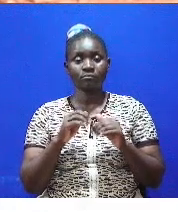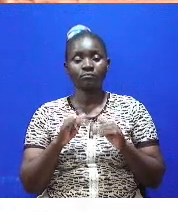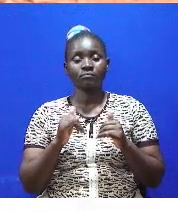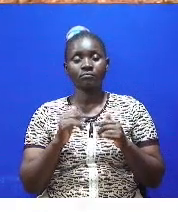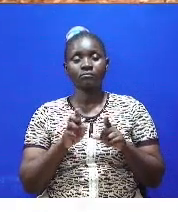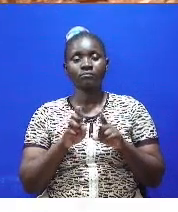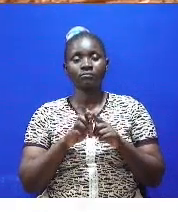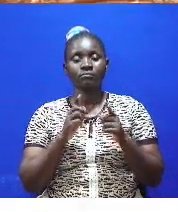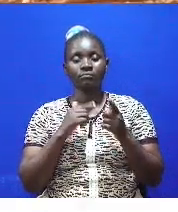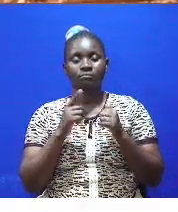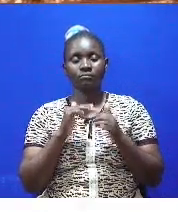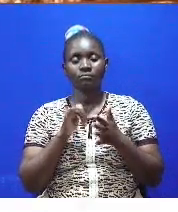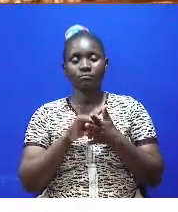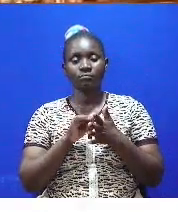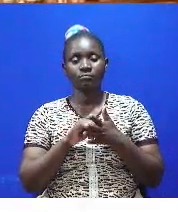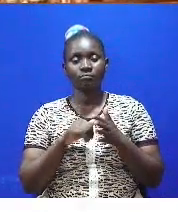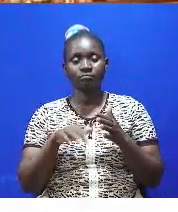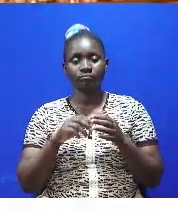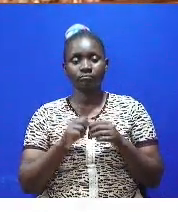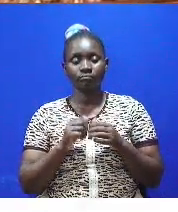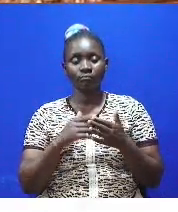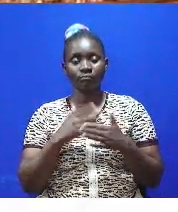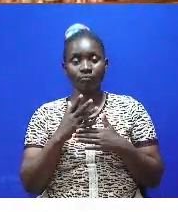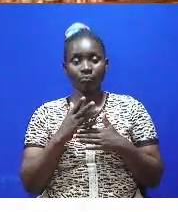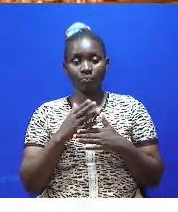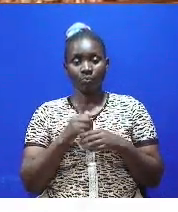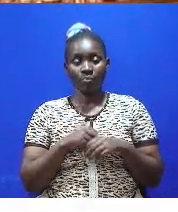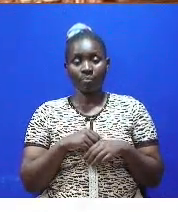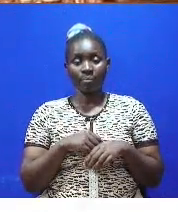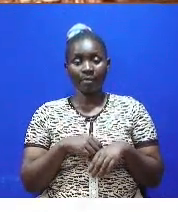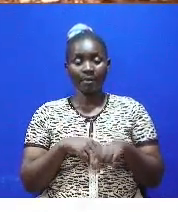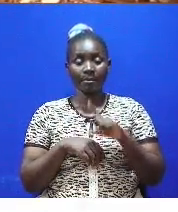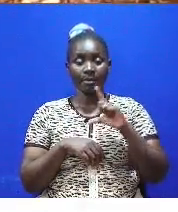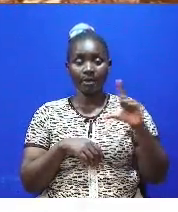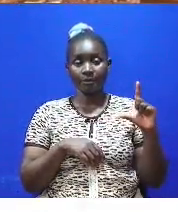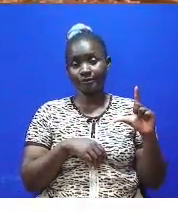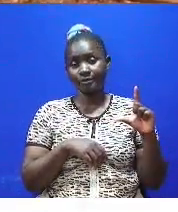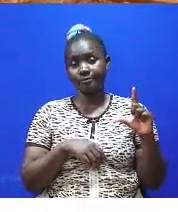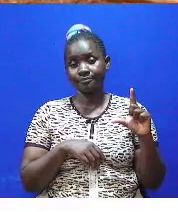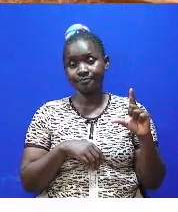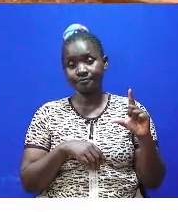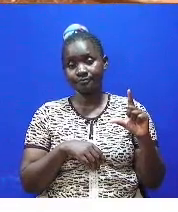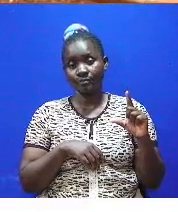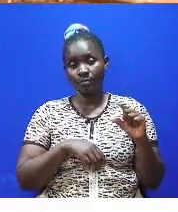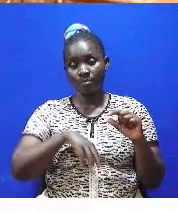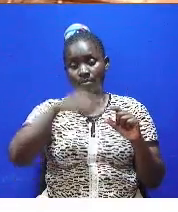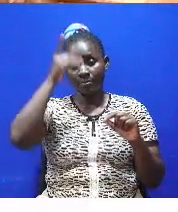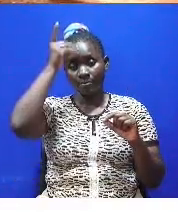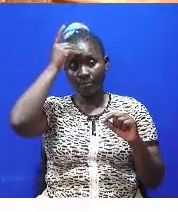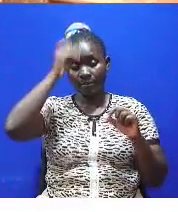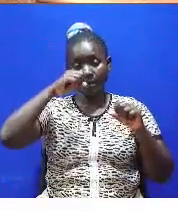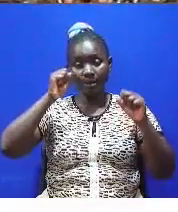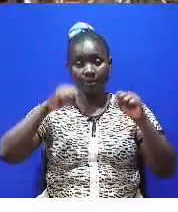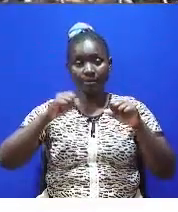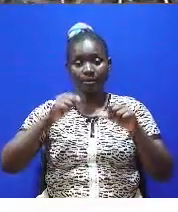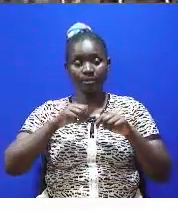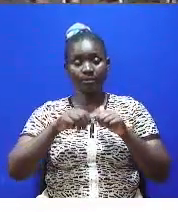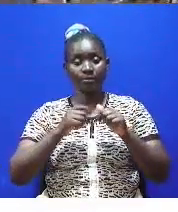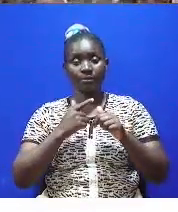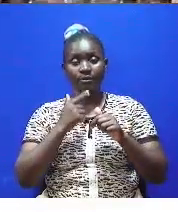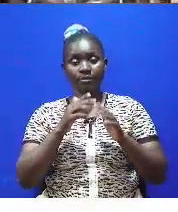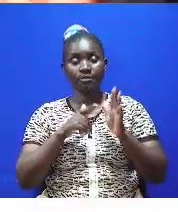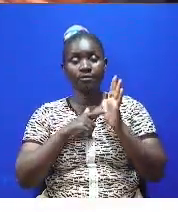igobate birebuna. Nsemo yokuru ya nokobe gwe pare yote renga inibuna banya kinyoro abu baigwana nete. Yukore ngana nabo ya oro